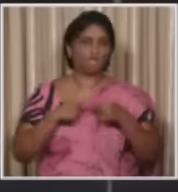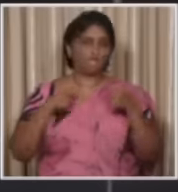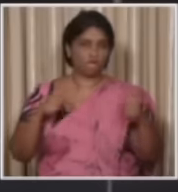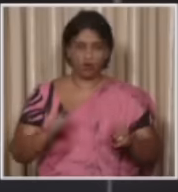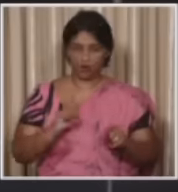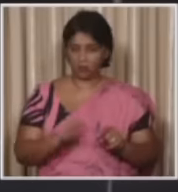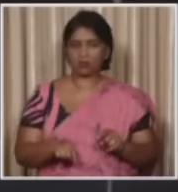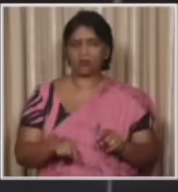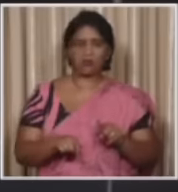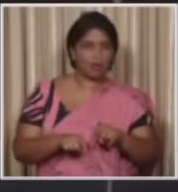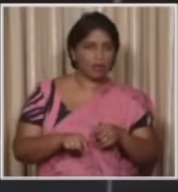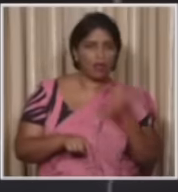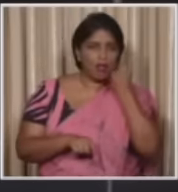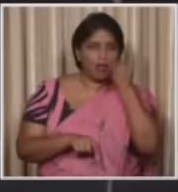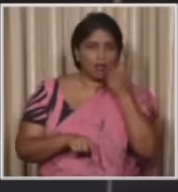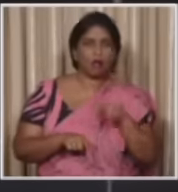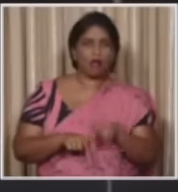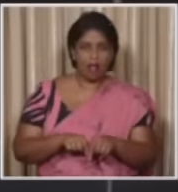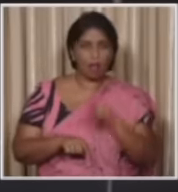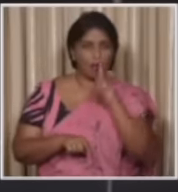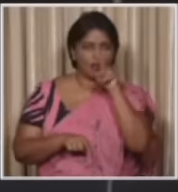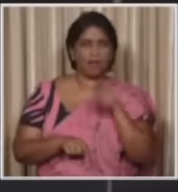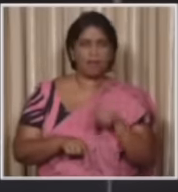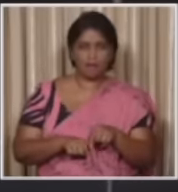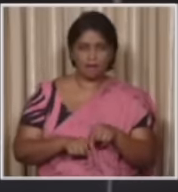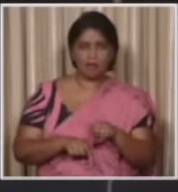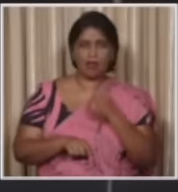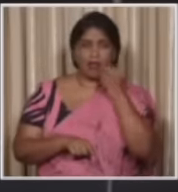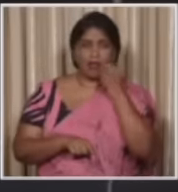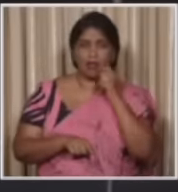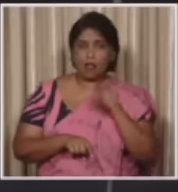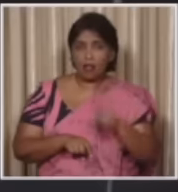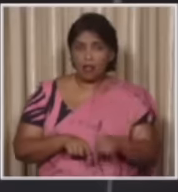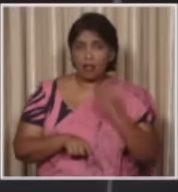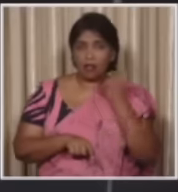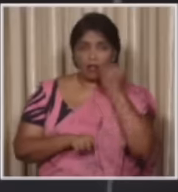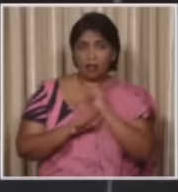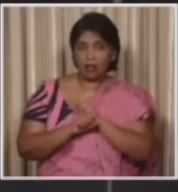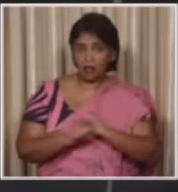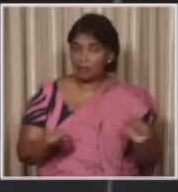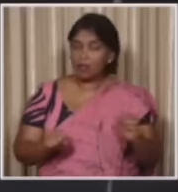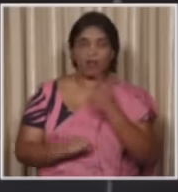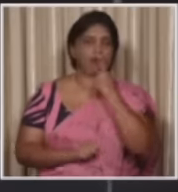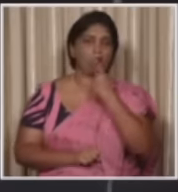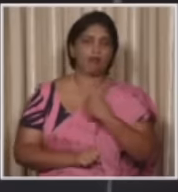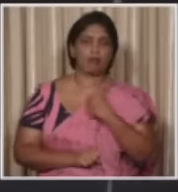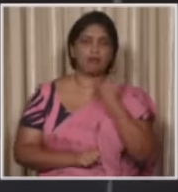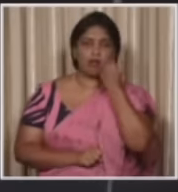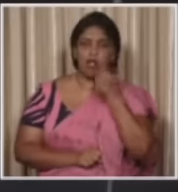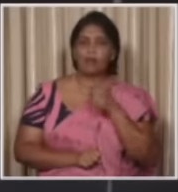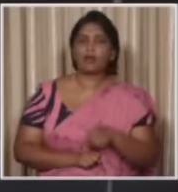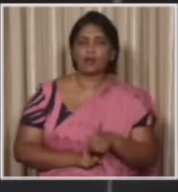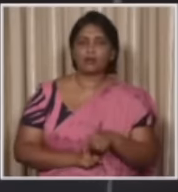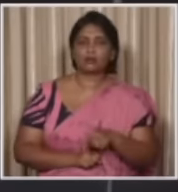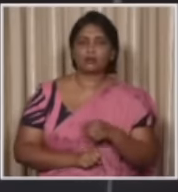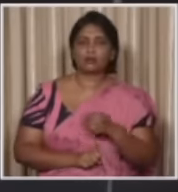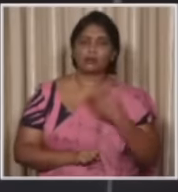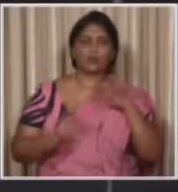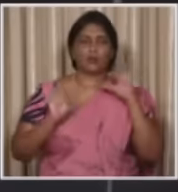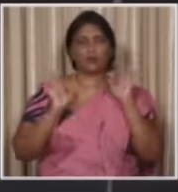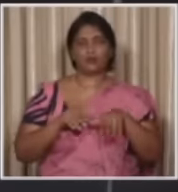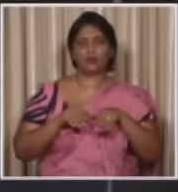විරුද්ධව. මෙතන කහපාට එකකුත් තියෙනවා. කහපාට එක නොතිබ්බනම් ඕක කියන්න තිබ්බා. කහපාට එක තින්නේ ඇබ්සෙන්ට් කරා.